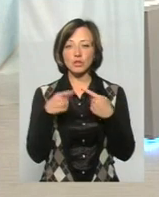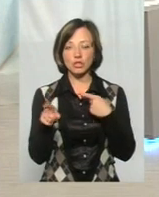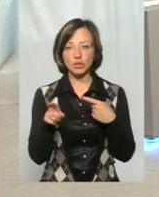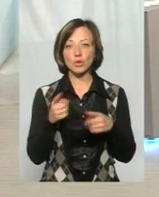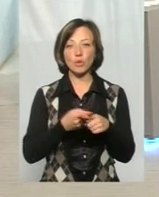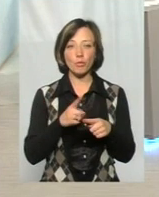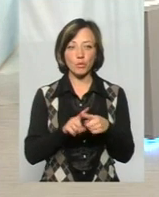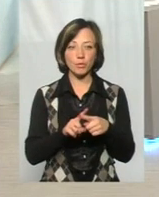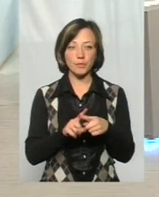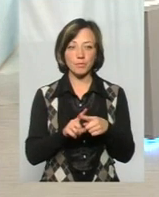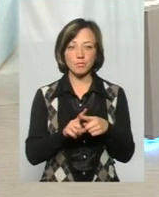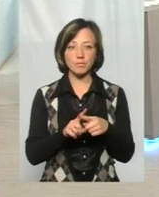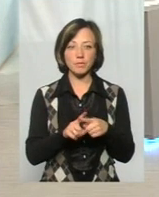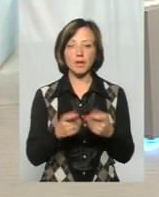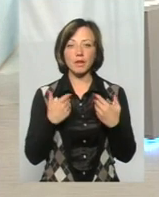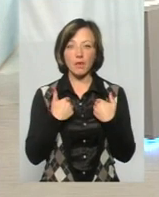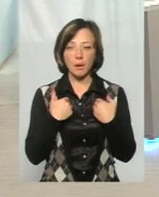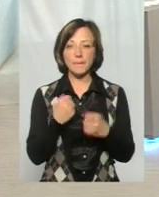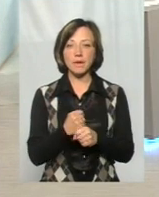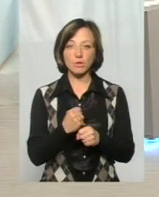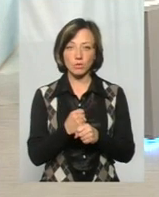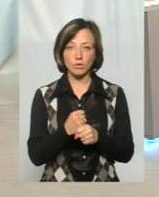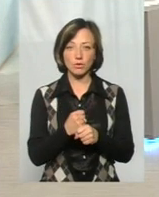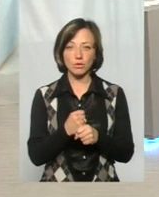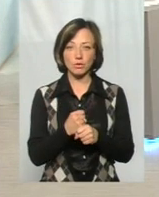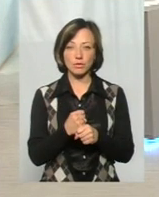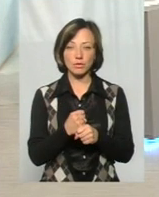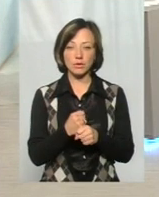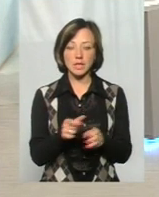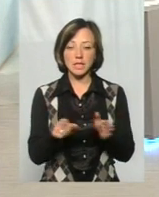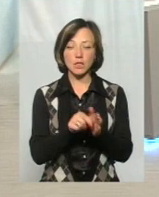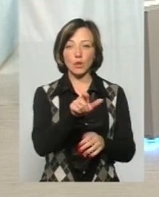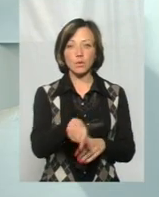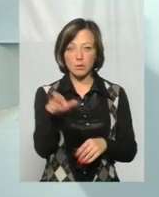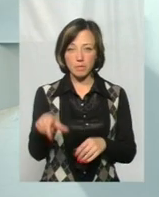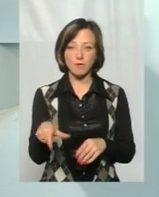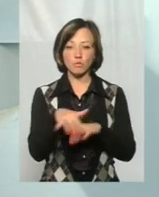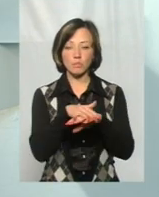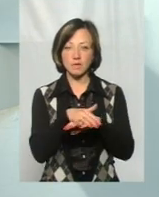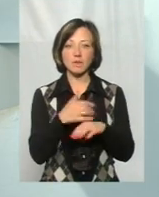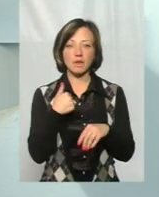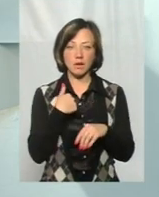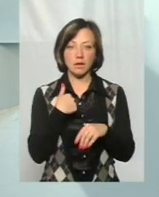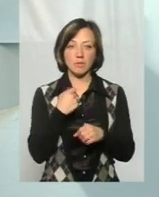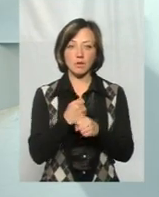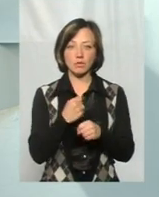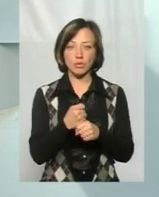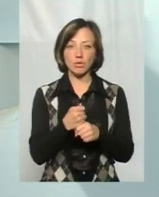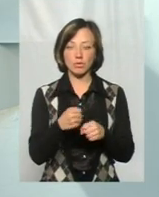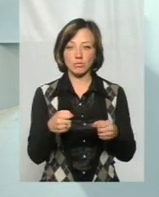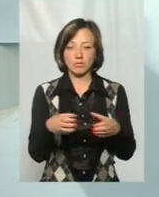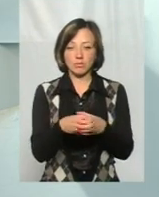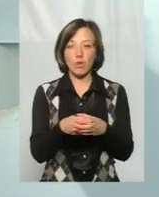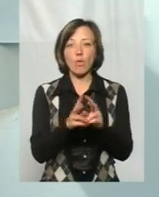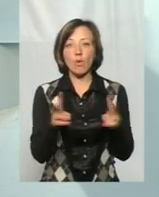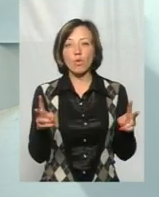Тому я працюю з людьми, я працюю в суспільстві, я працюю в громадськості. В